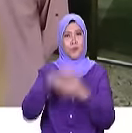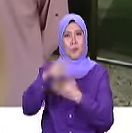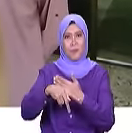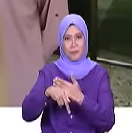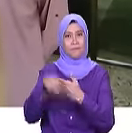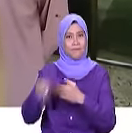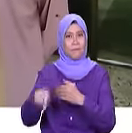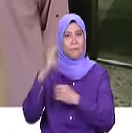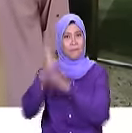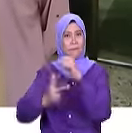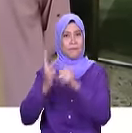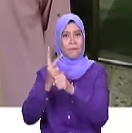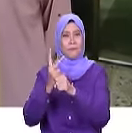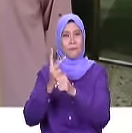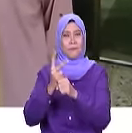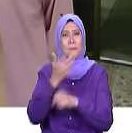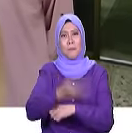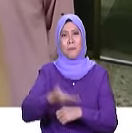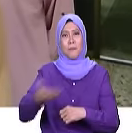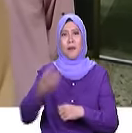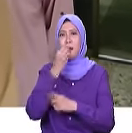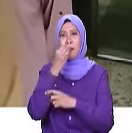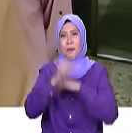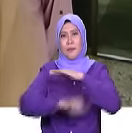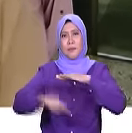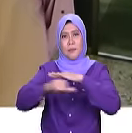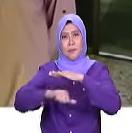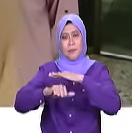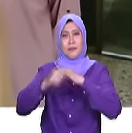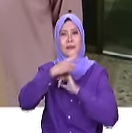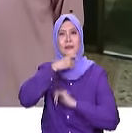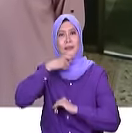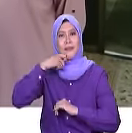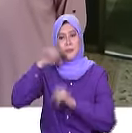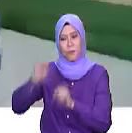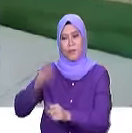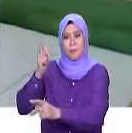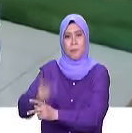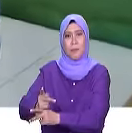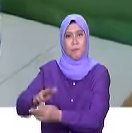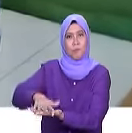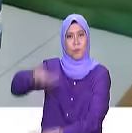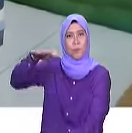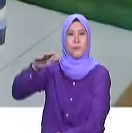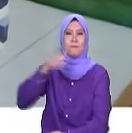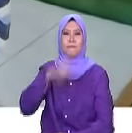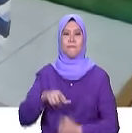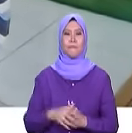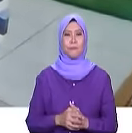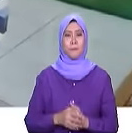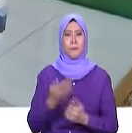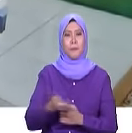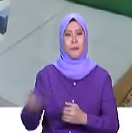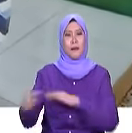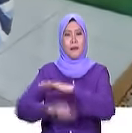rezeki ni. Lepas tu dia punya bahan-bahan makanan asas lah, yang kering, yang boleh kita simpan lama. Beliau juga mengingatkan barangan asas